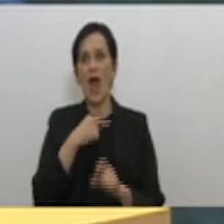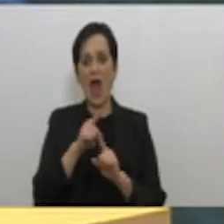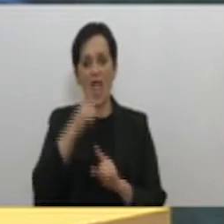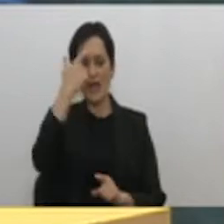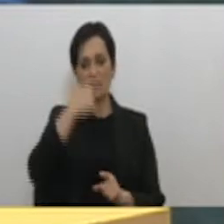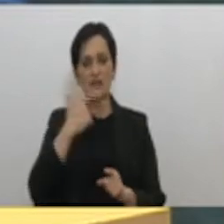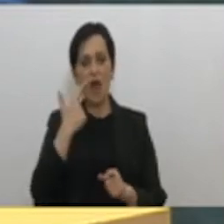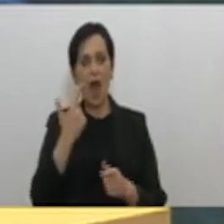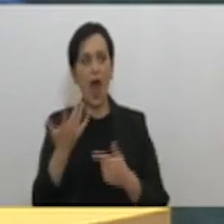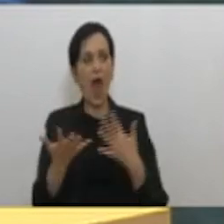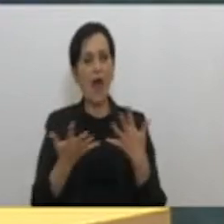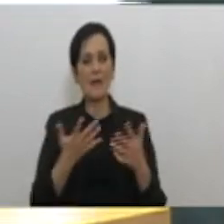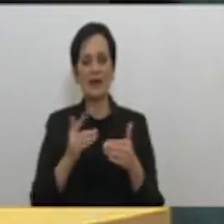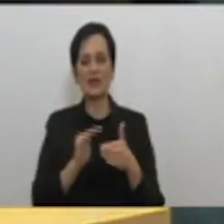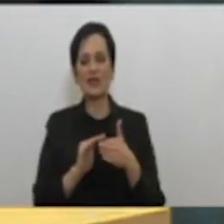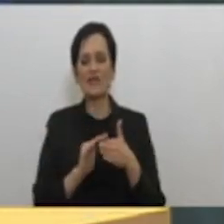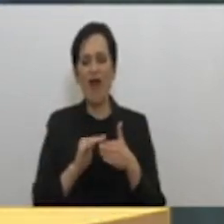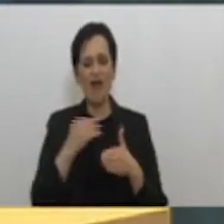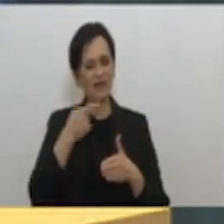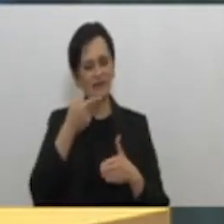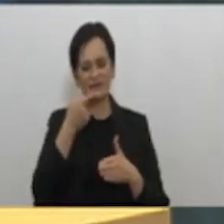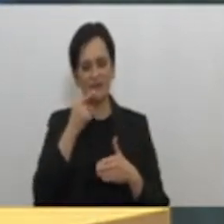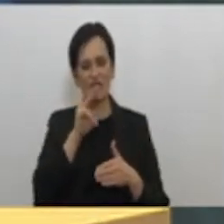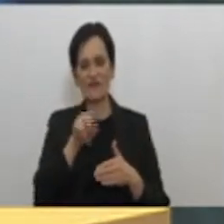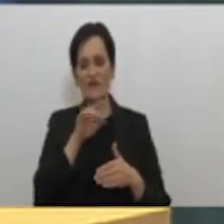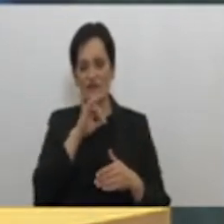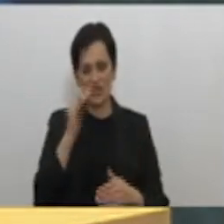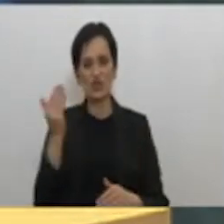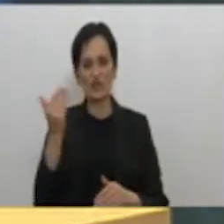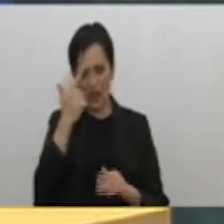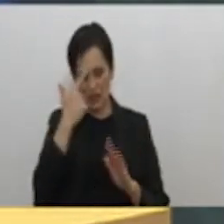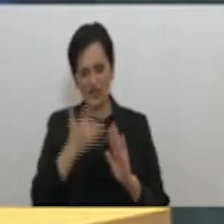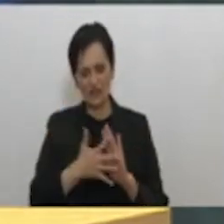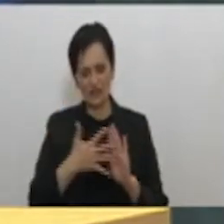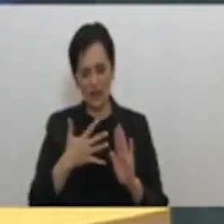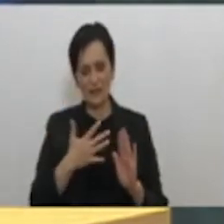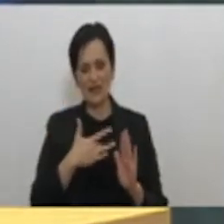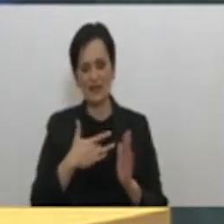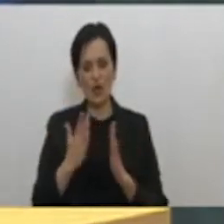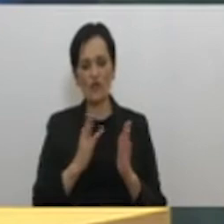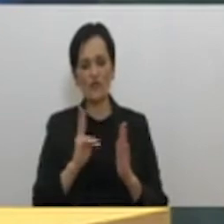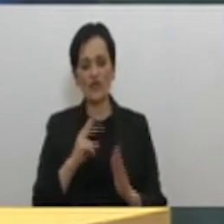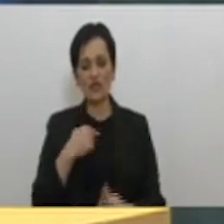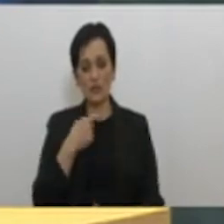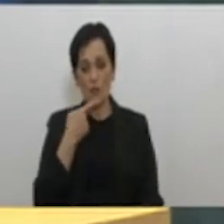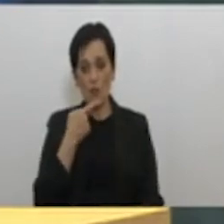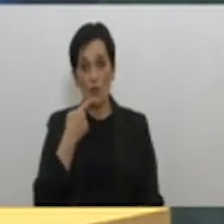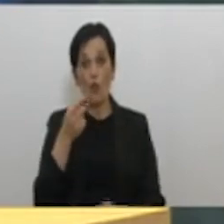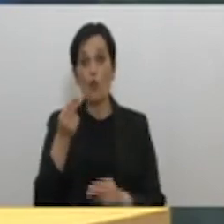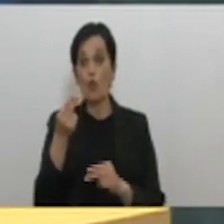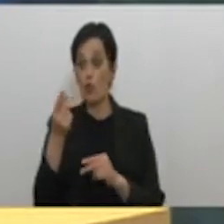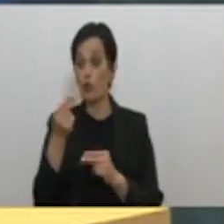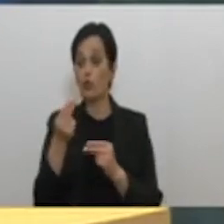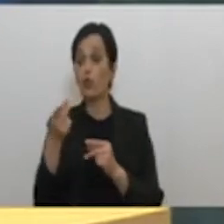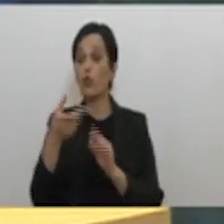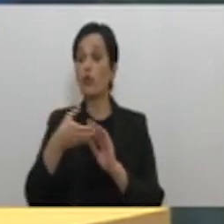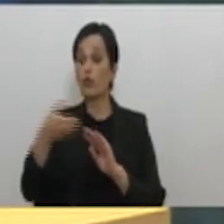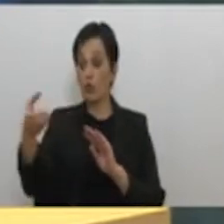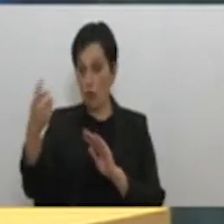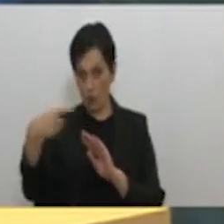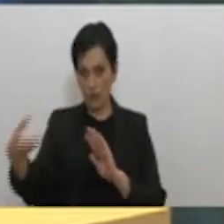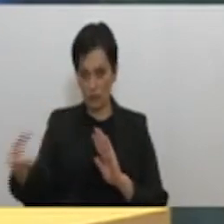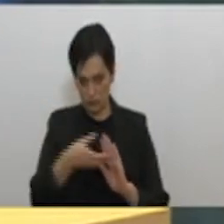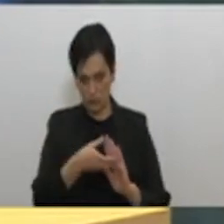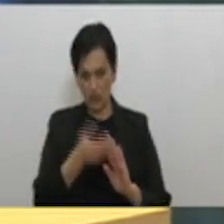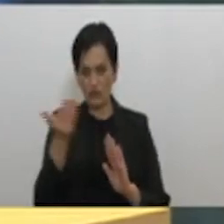bișe ucrane, guare bi dau asta helu, mă rad. Cu un scudă vitală, ta ahlo, vitu izeu. მოიტანო უკანის ქული და დაუბრუნეთ მაგთან აი